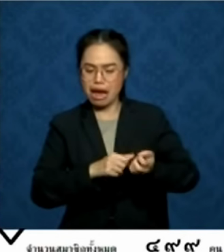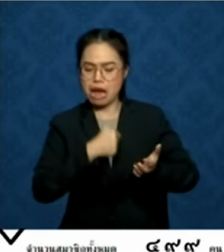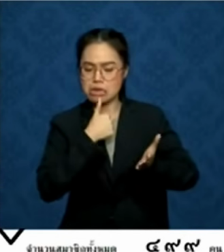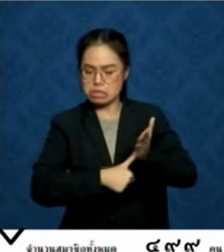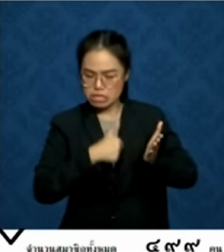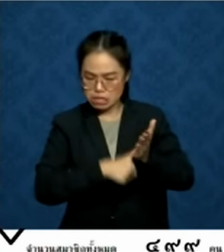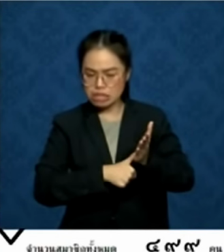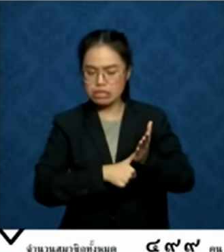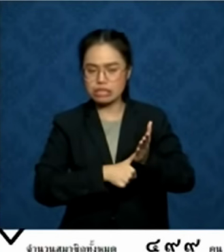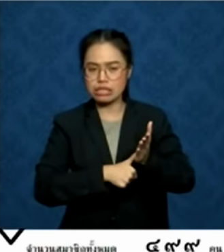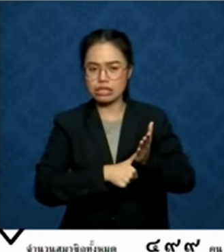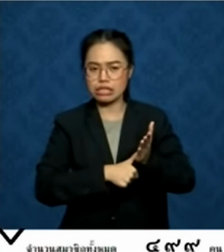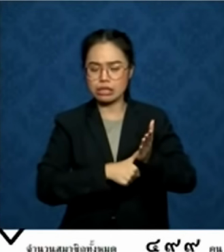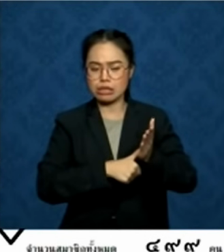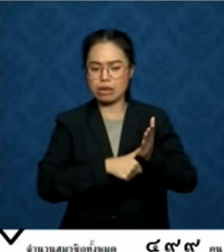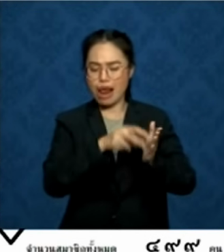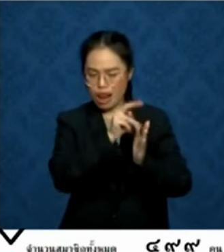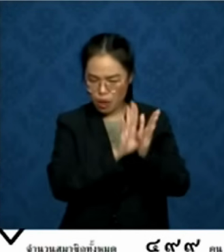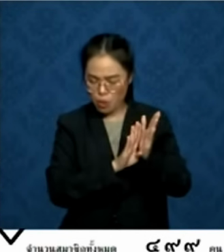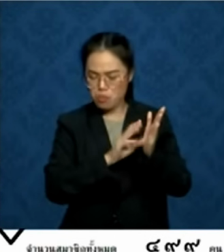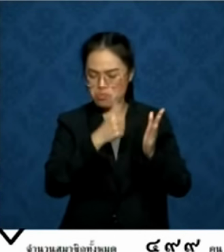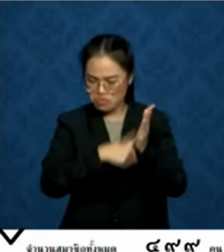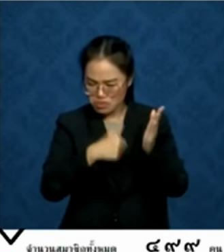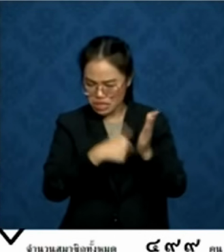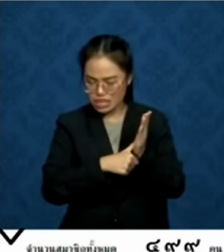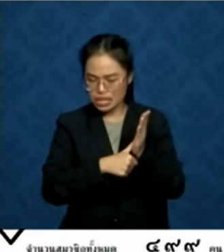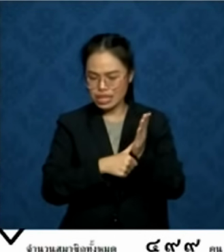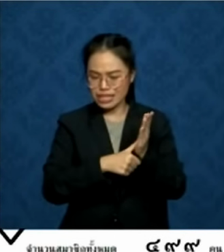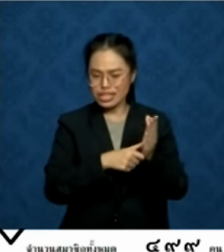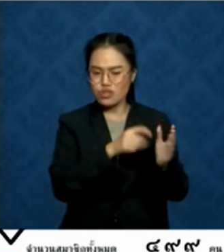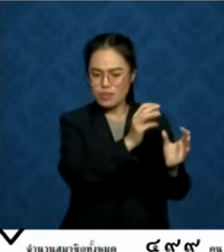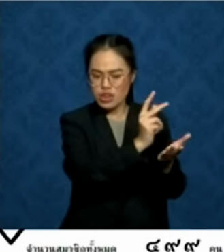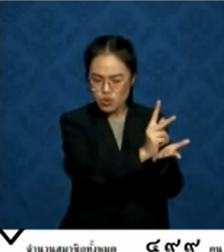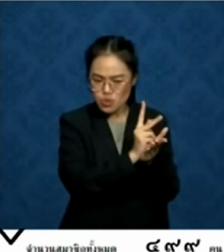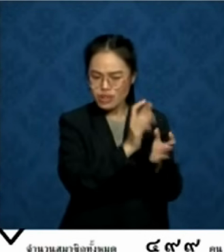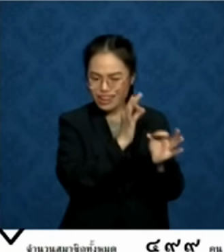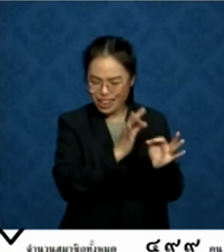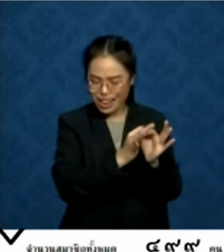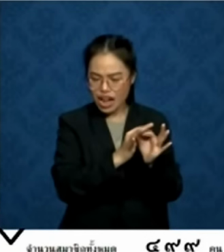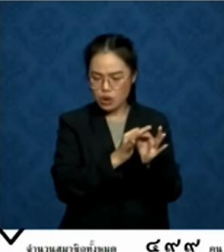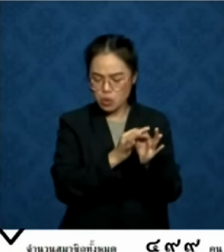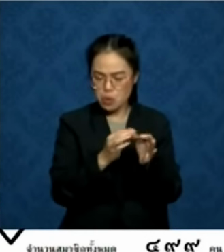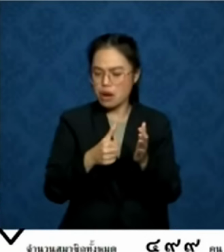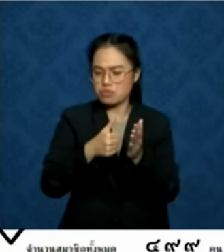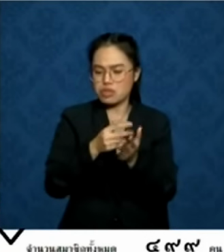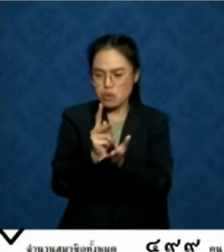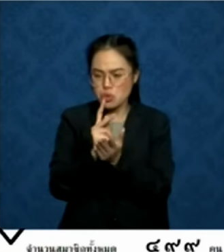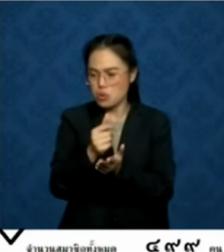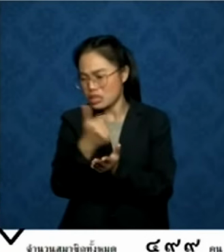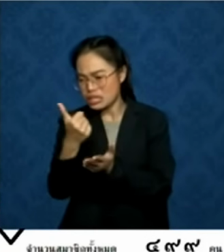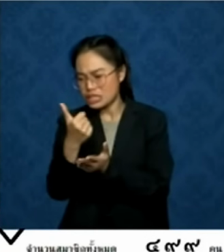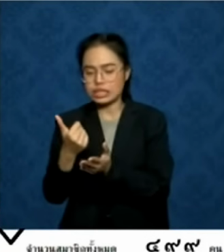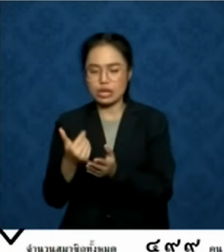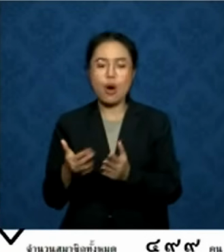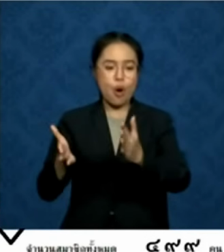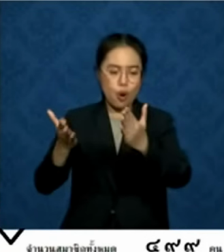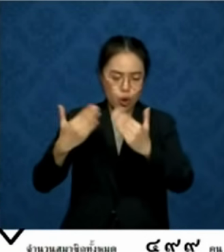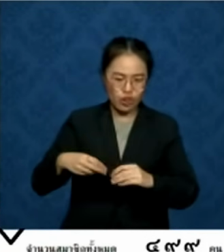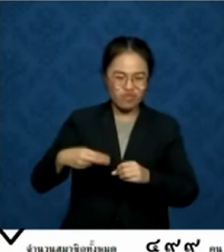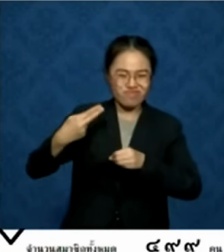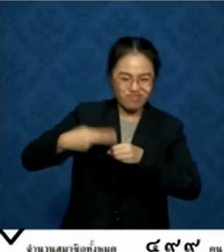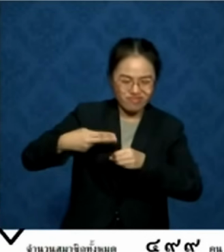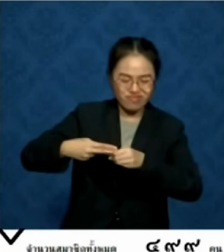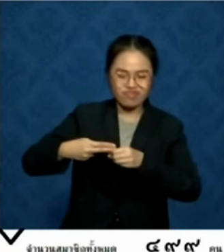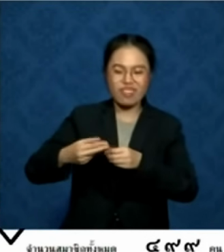บซึ่งครอบคลุมไปถึงหนี้นอกระบบและหนี้ในระบบการลดราคาพลังงานซึ่งได้ดำเนินการไป